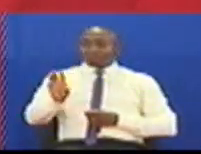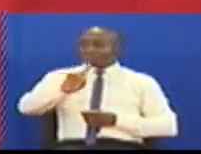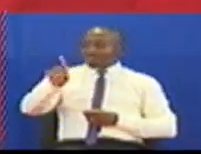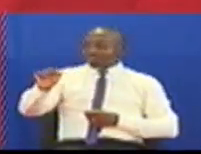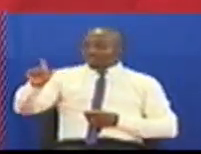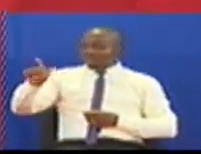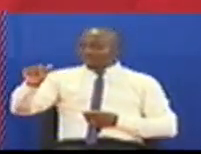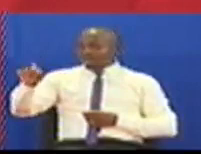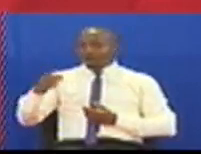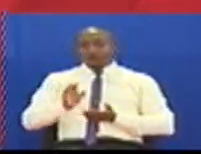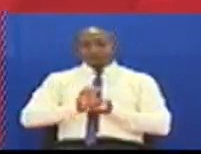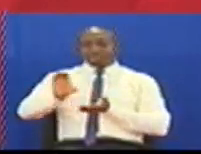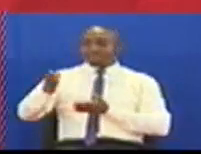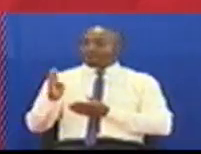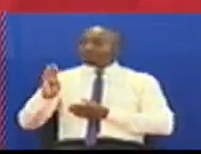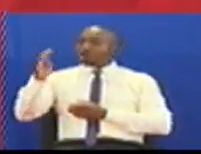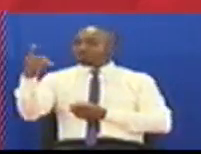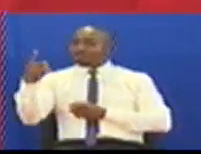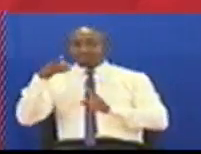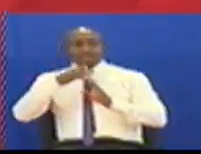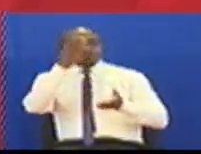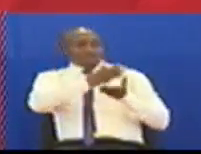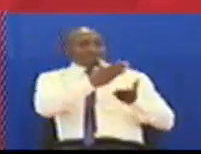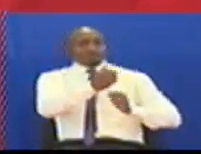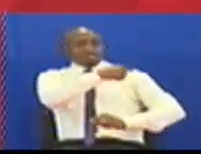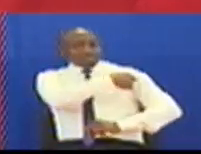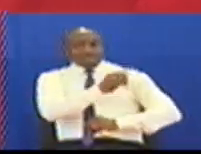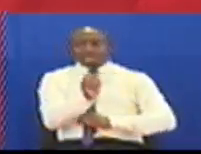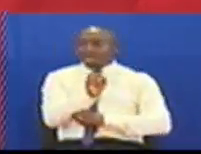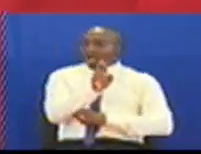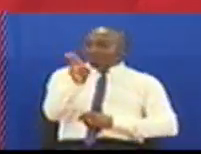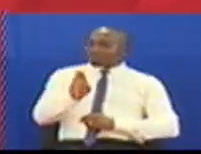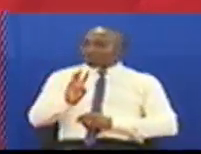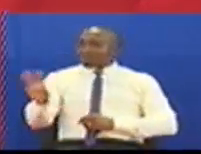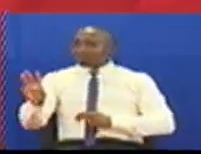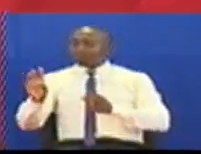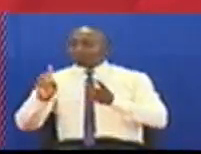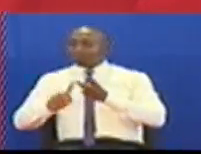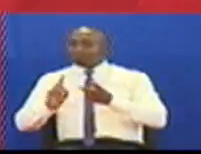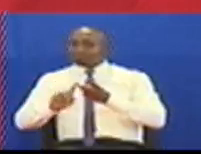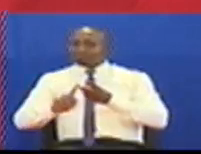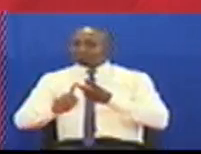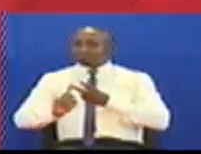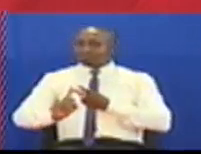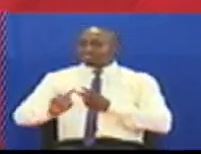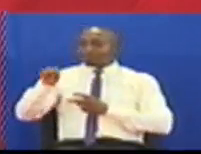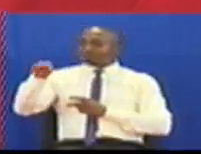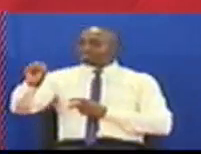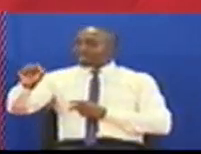tumetengewa bilioni 1 kwa ajili ya ukamilishaji wa hospitali ya halmashauri ya wilaya ya halmashauri ya